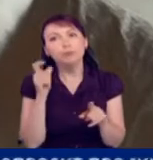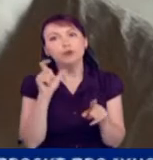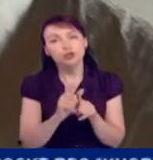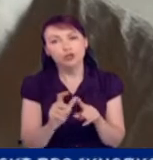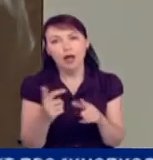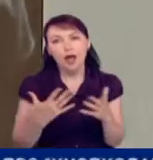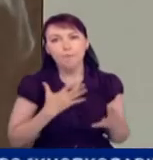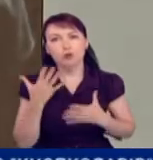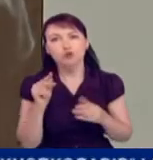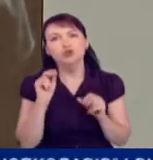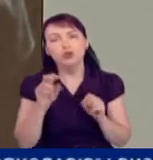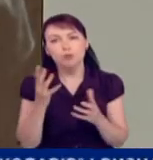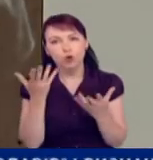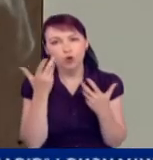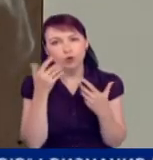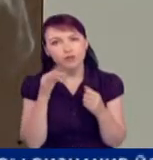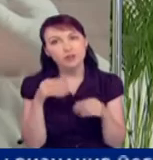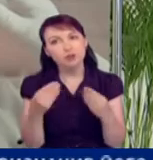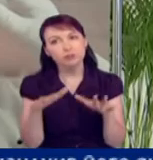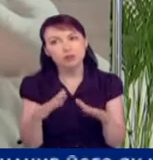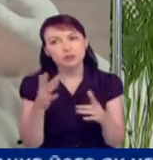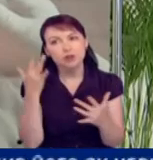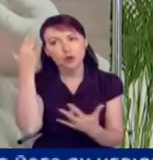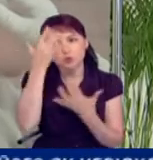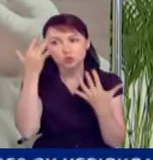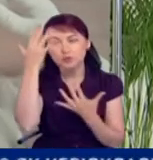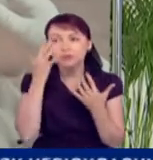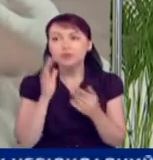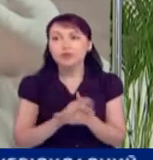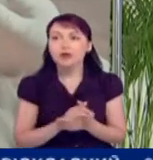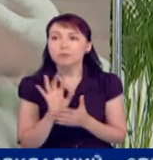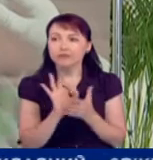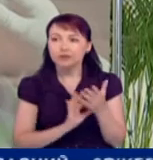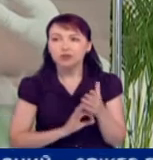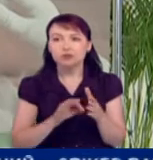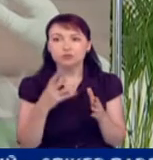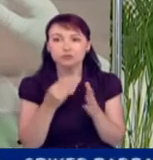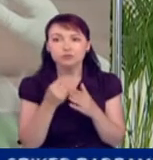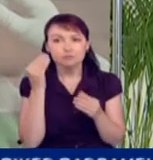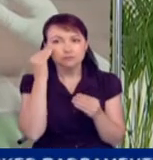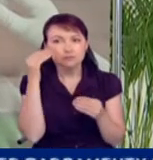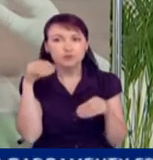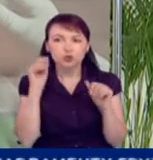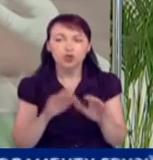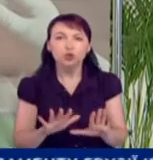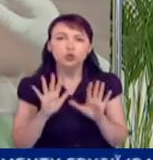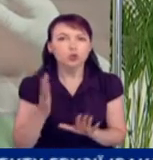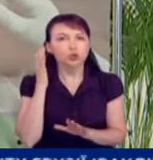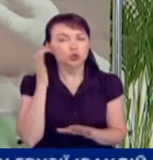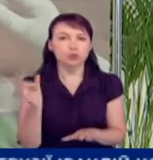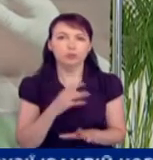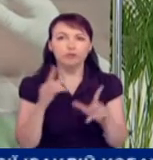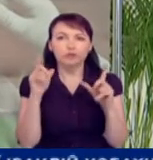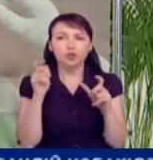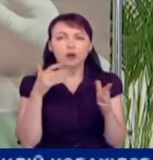ніж кольорові, та лишають місце для роздумів. Ми відразу якось зійшлися у своїй візії, що це має бути тільки чорно-білі роботи,